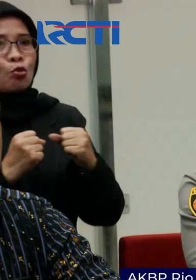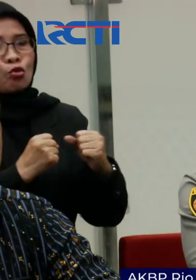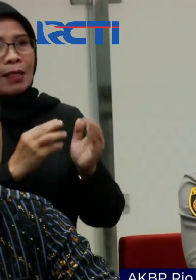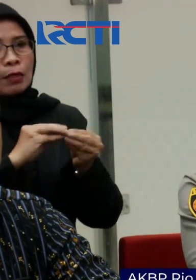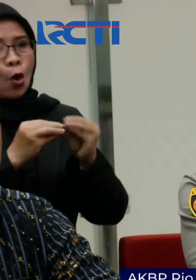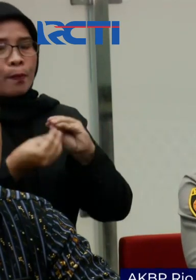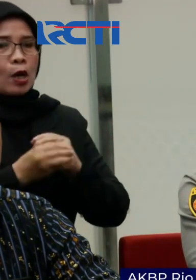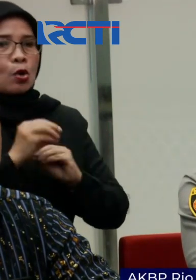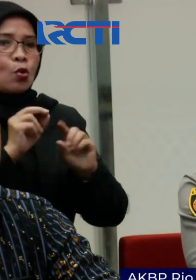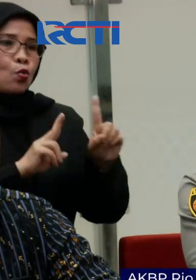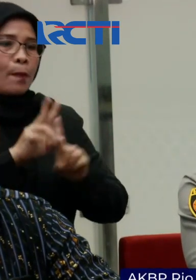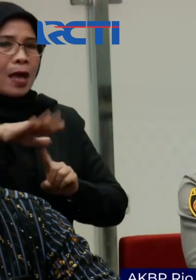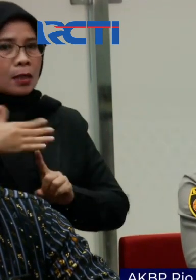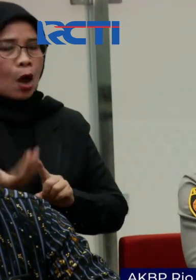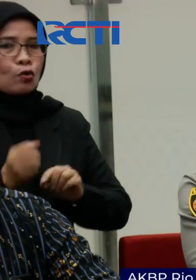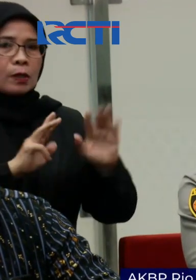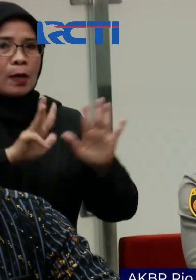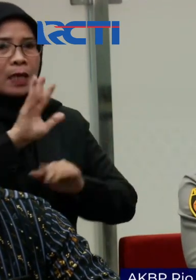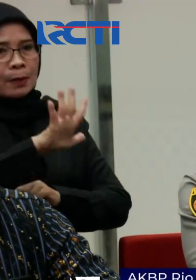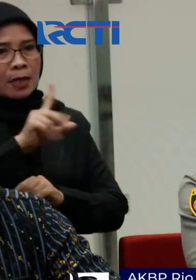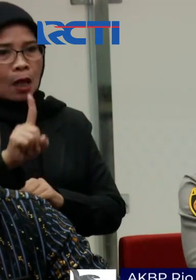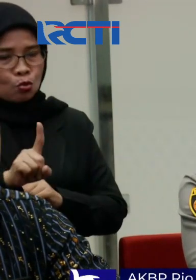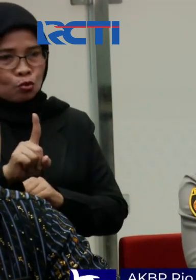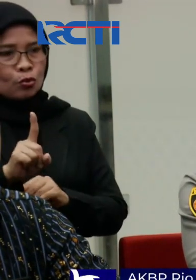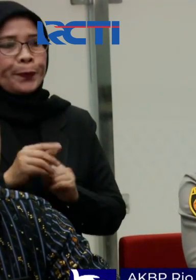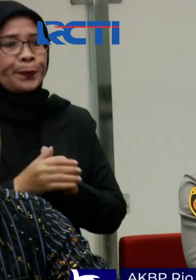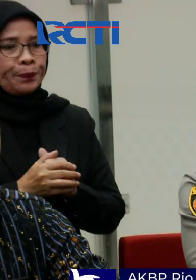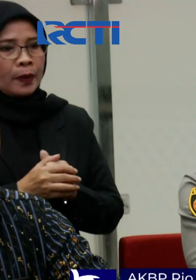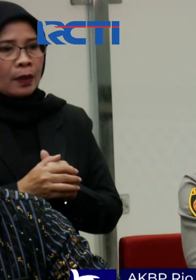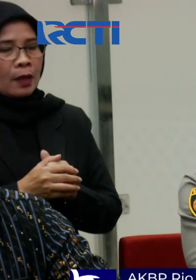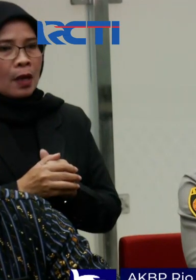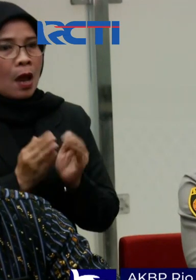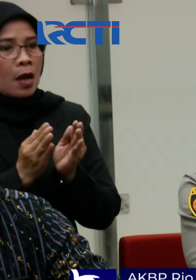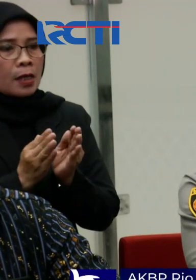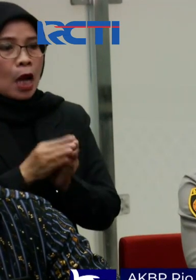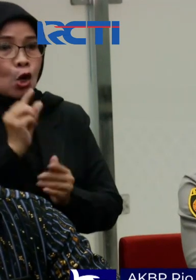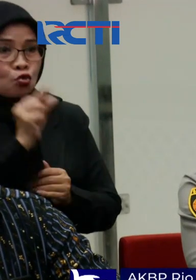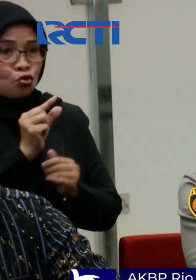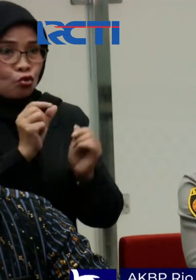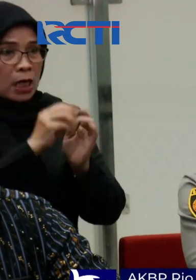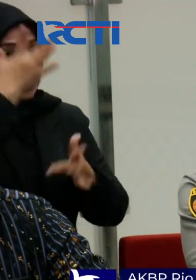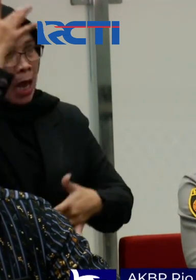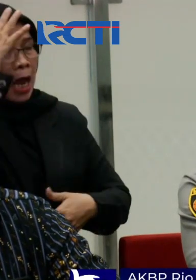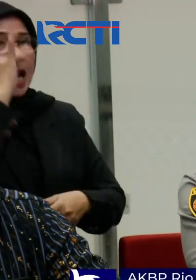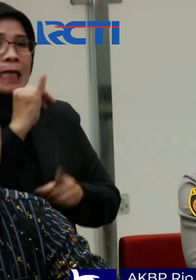Nomor 12 Tahun 1951. Serta untuk tersangka